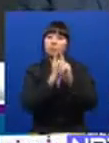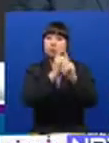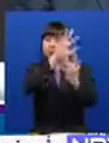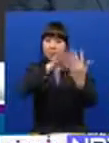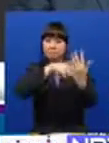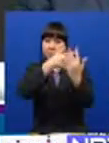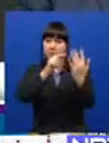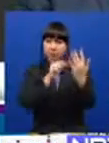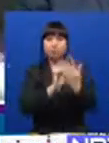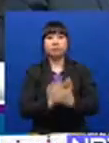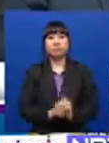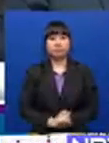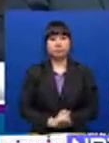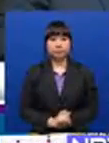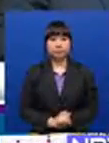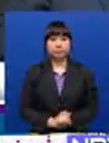กำหนดไว้